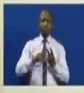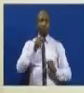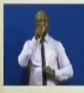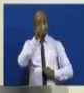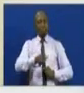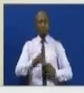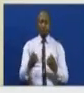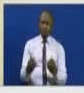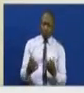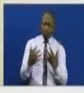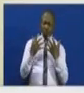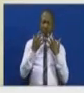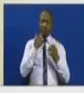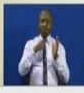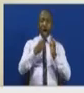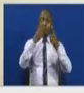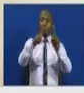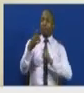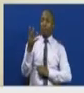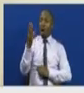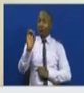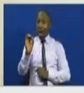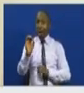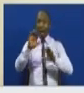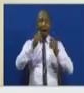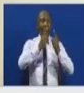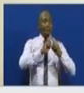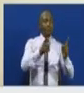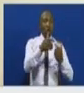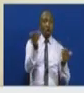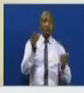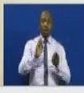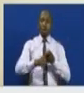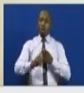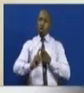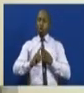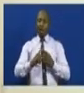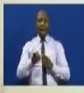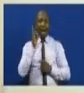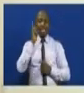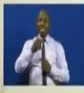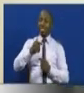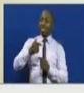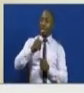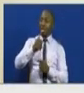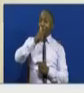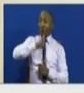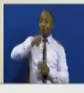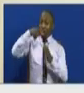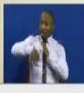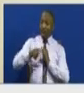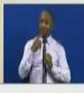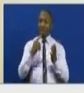unapojifukiza mwarubaini kwa mfano, au mtu wote ambao una asili ya kuwa na essential oils, maana yake ni kwamba